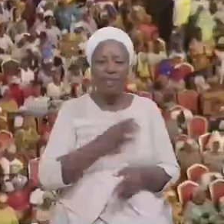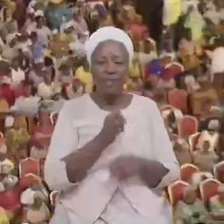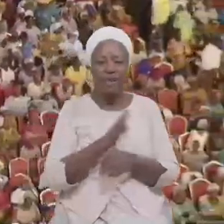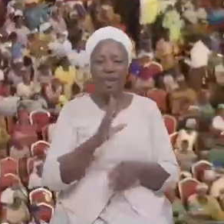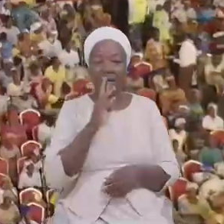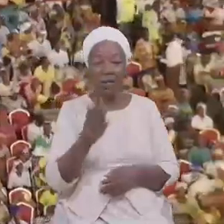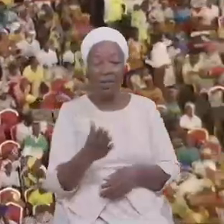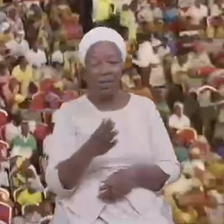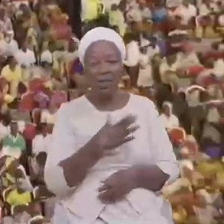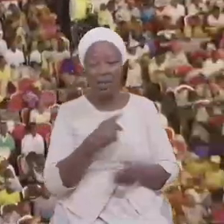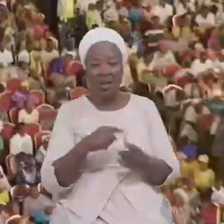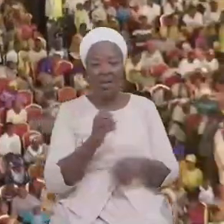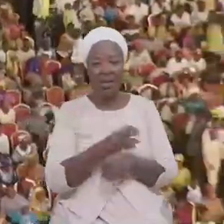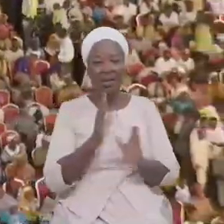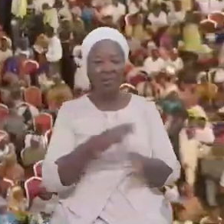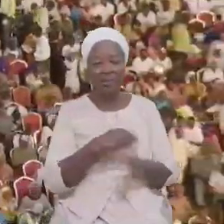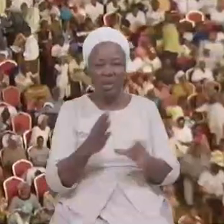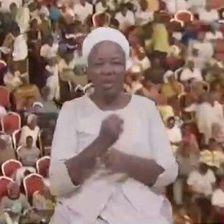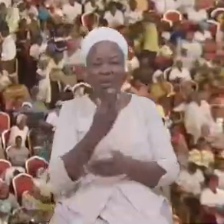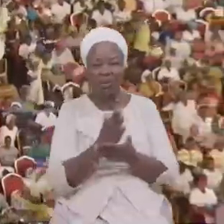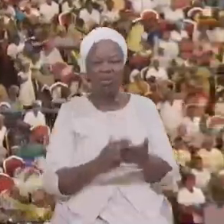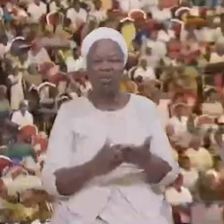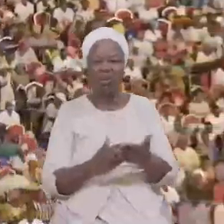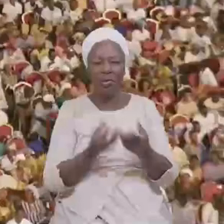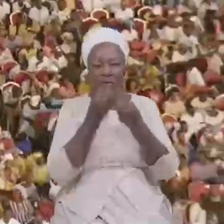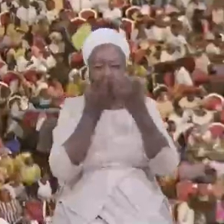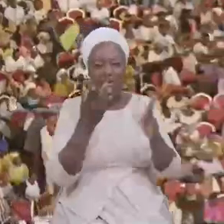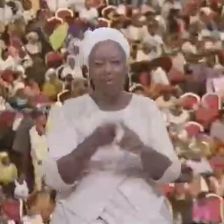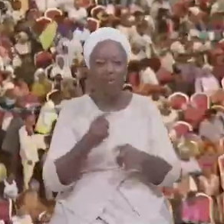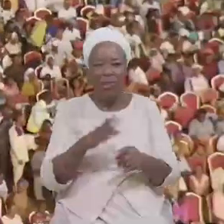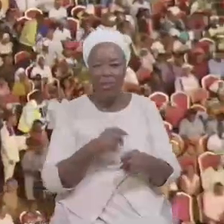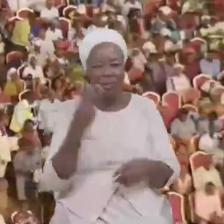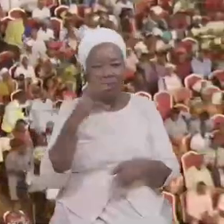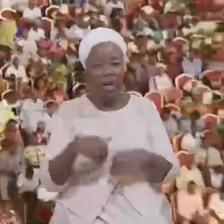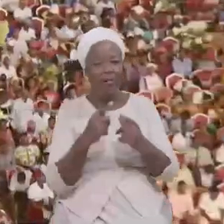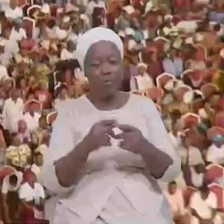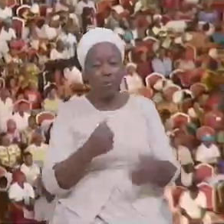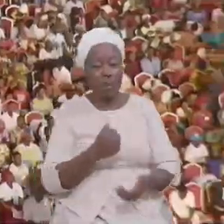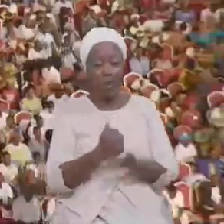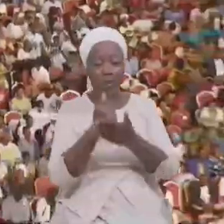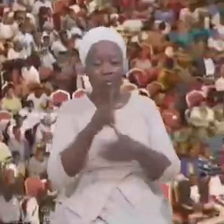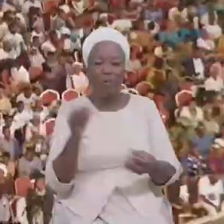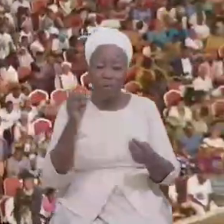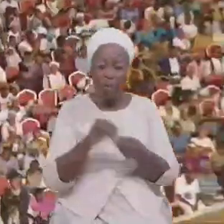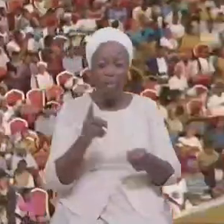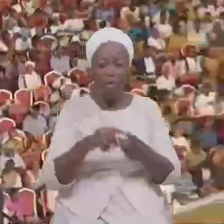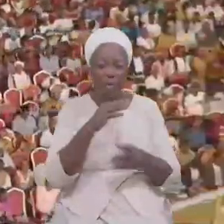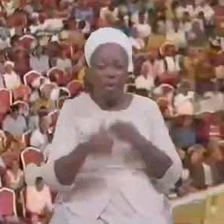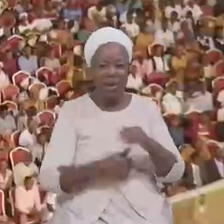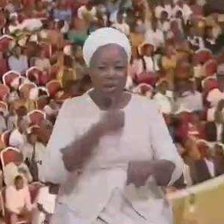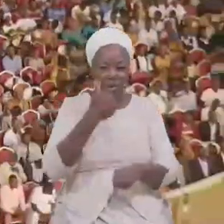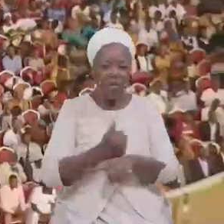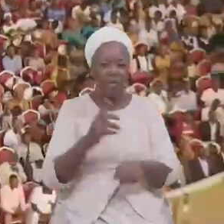Et les conseillers vont prendre vos détails et nous verrons comment vous aider pour être affermé, pour